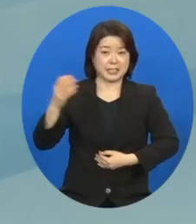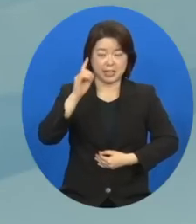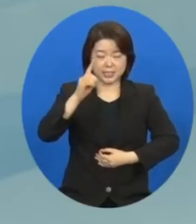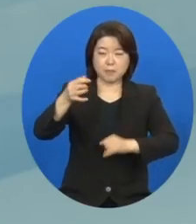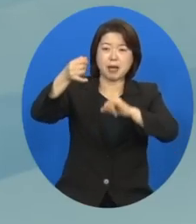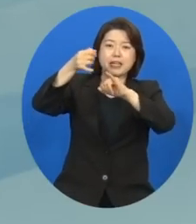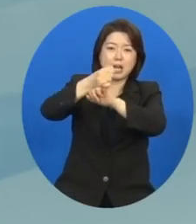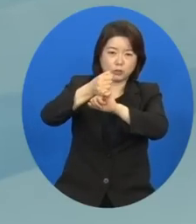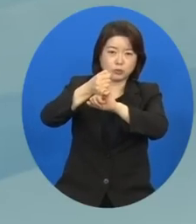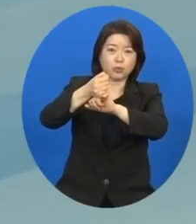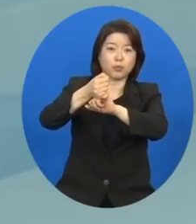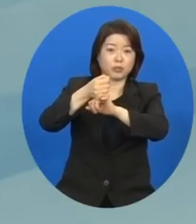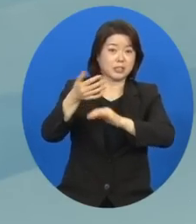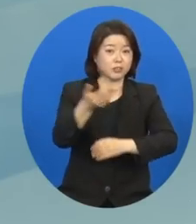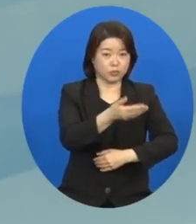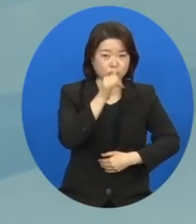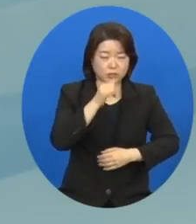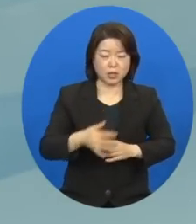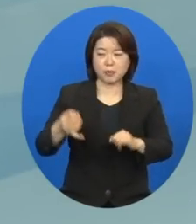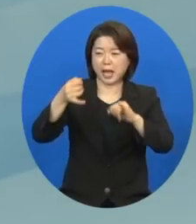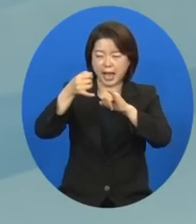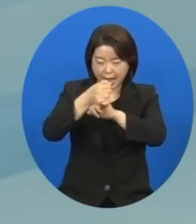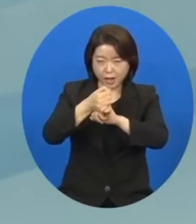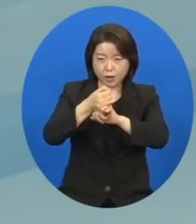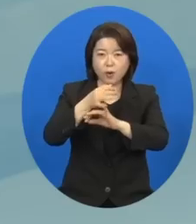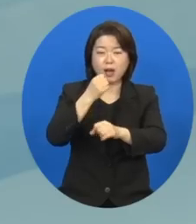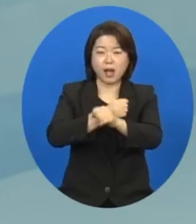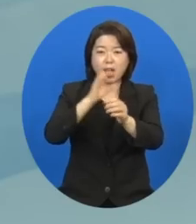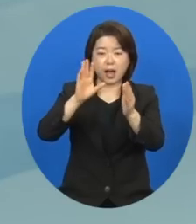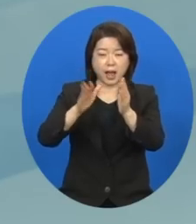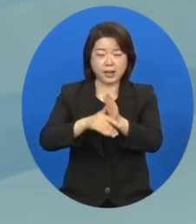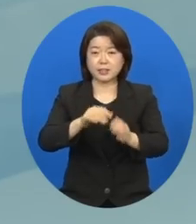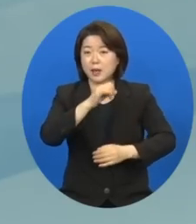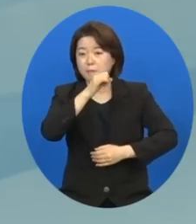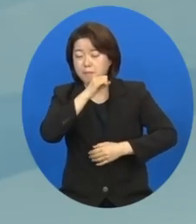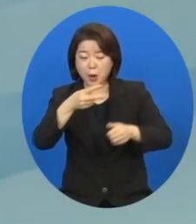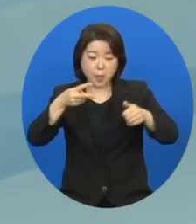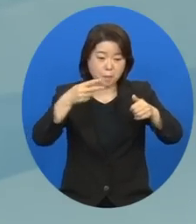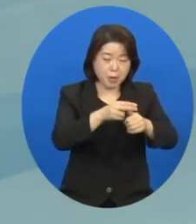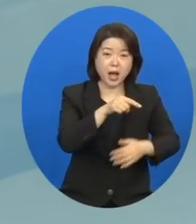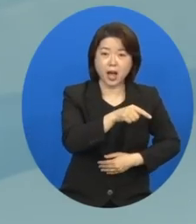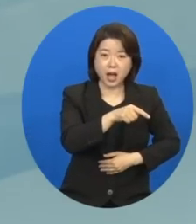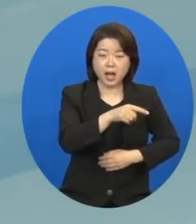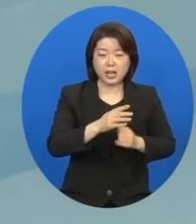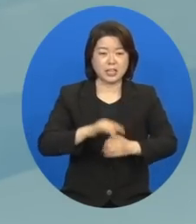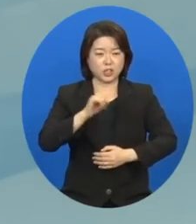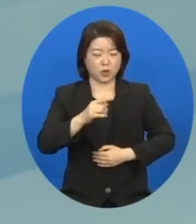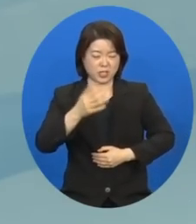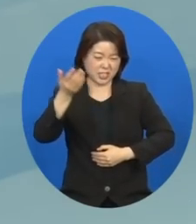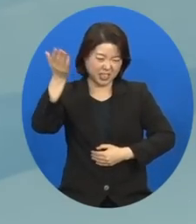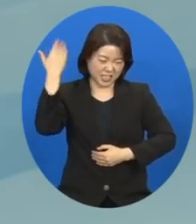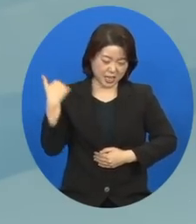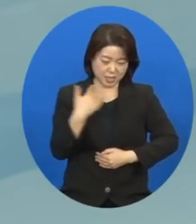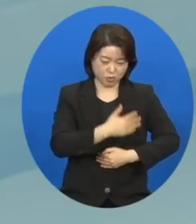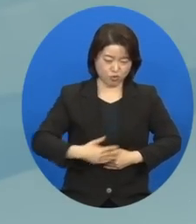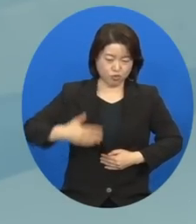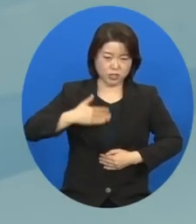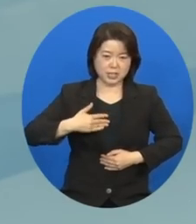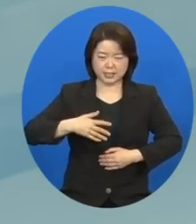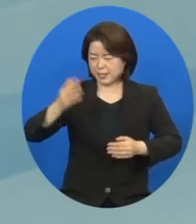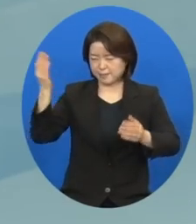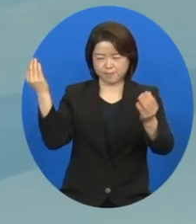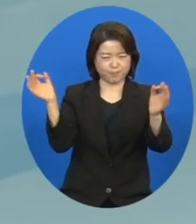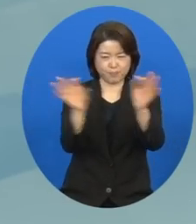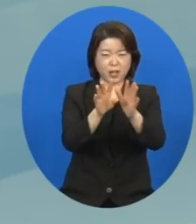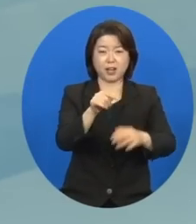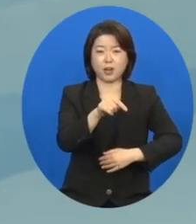언약을 하시죠. 언약을 맺으시면서 할례를 해라, 너의 옛사람의 육신의 그 정욕을 다 잘라버리고